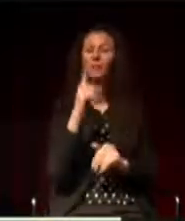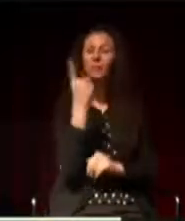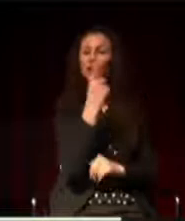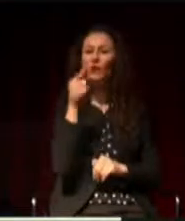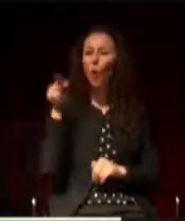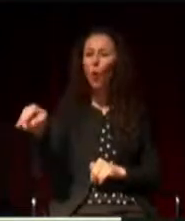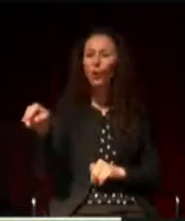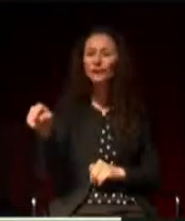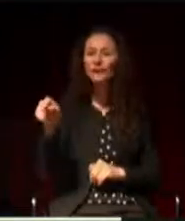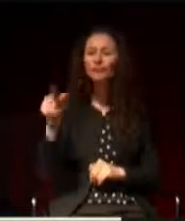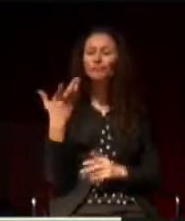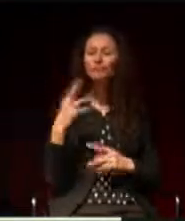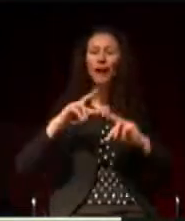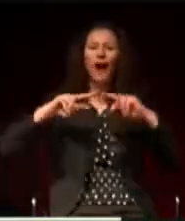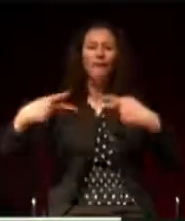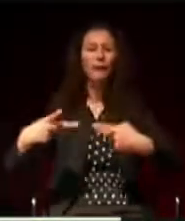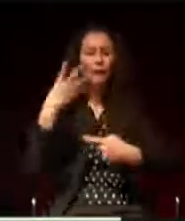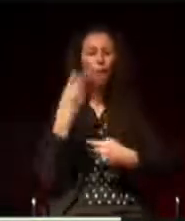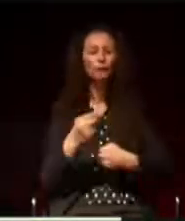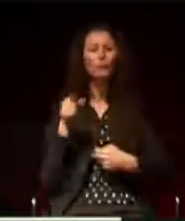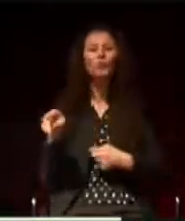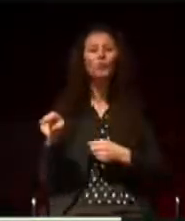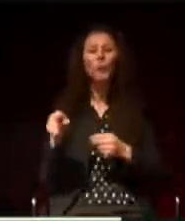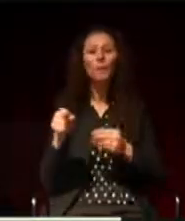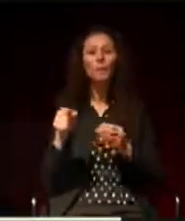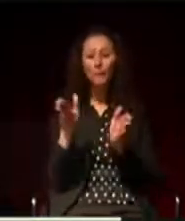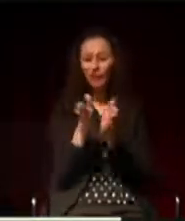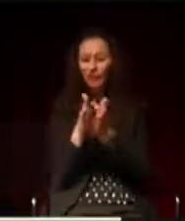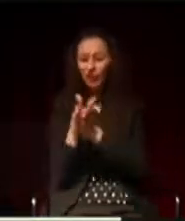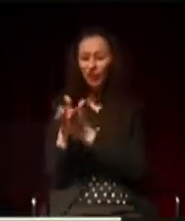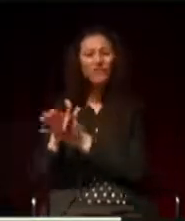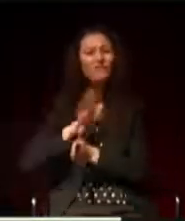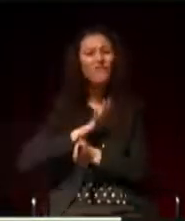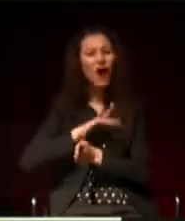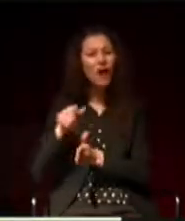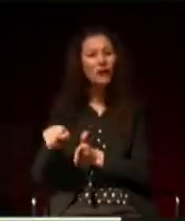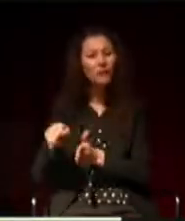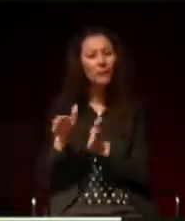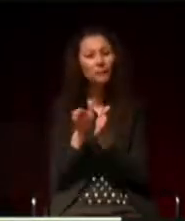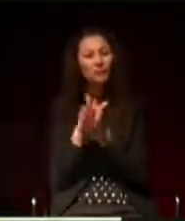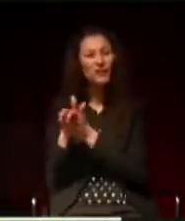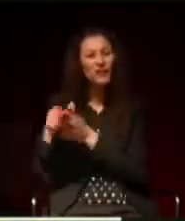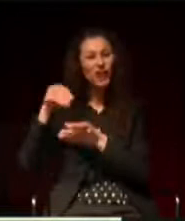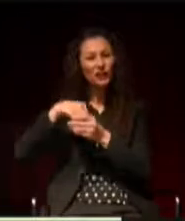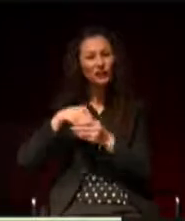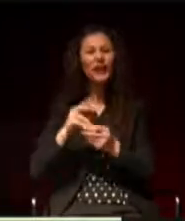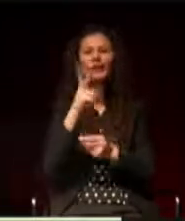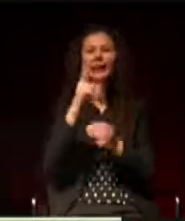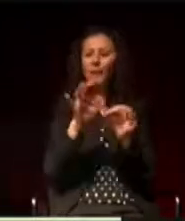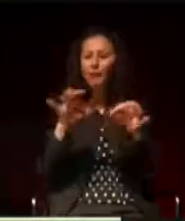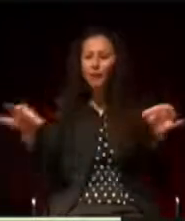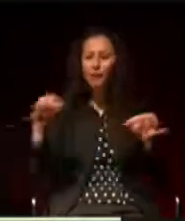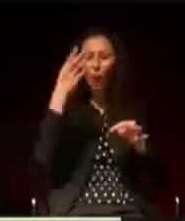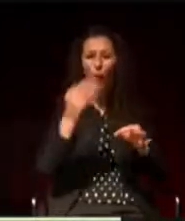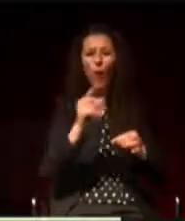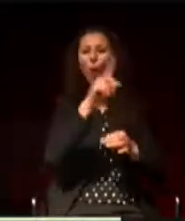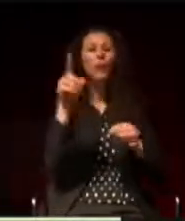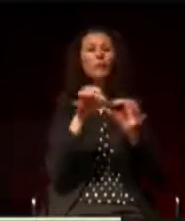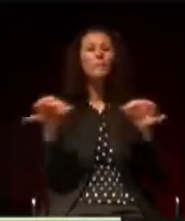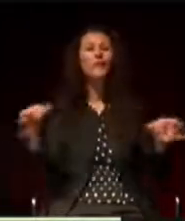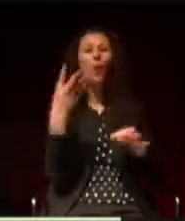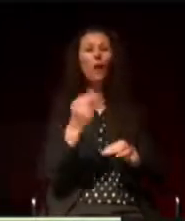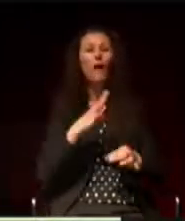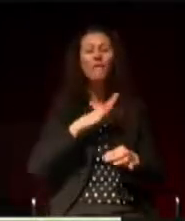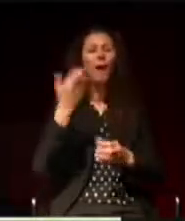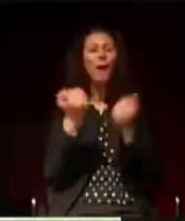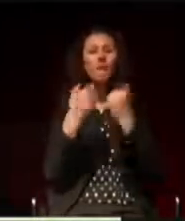şekilde orasını atlamışız. Şimdi bu bitişik nizamlar var biliyorsunuz. Bitişik nizamlar cephe 7 metre olan, 8 metre, 10 metre olan var.